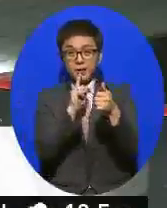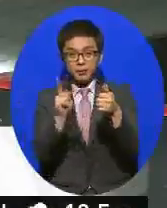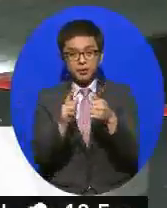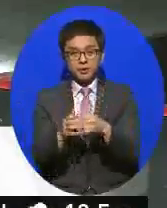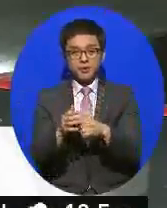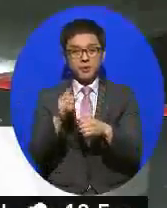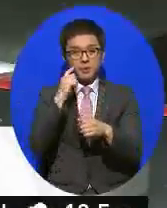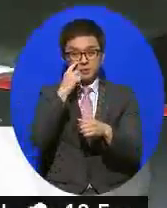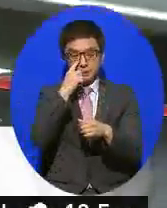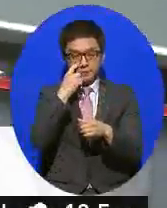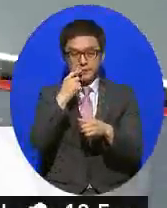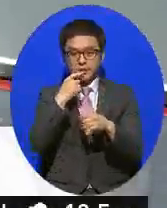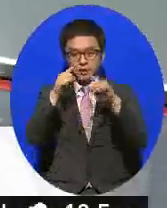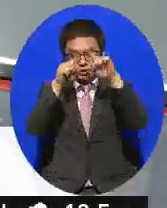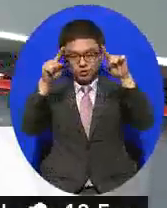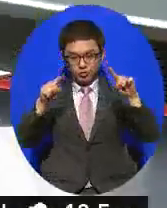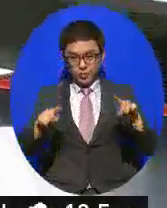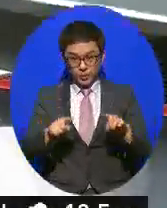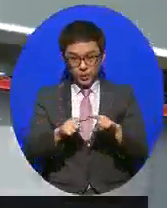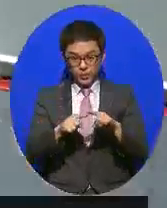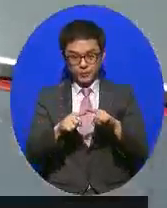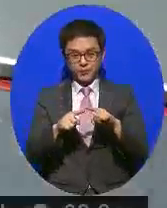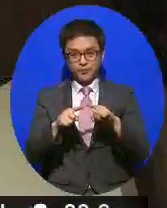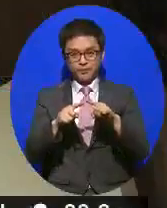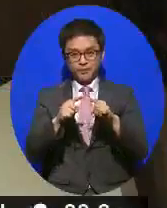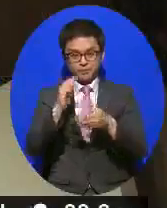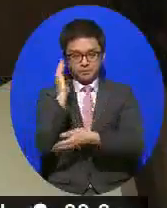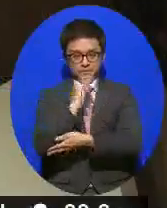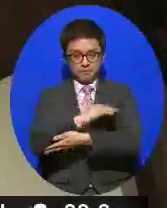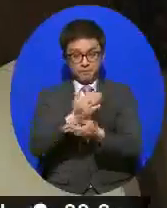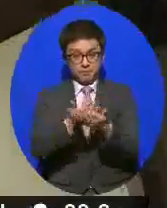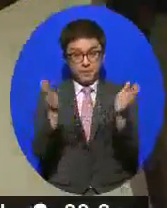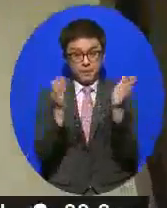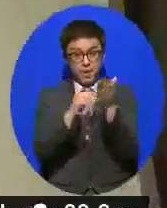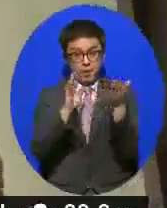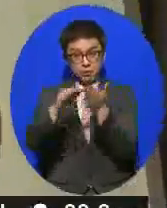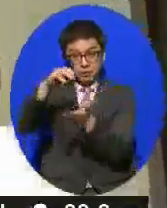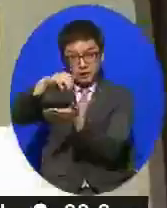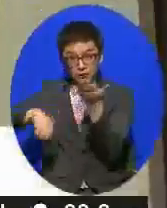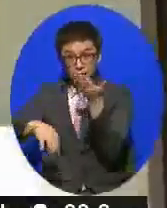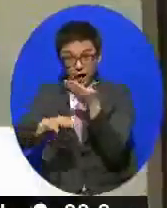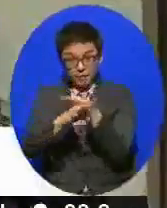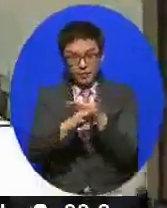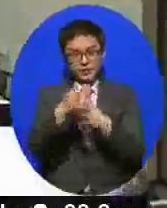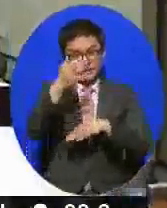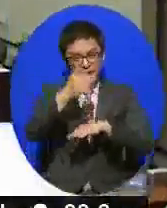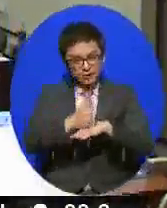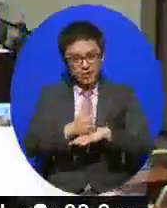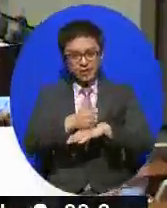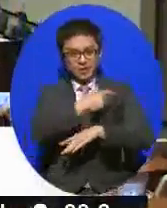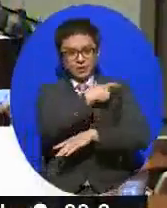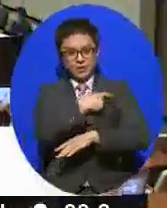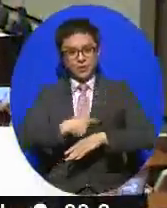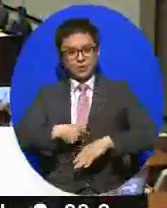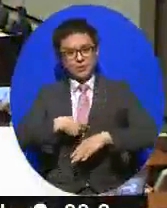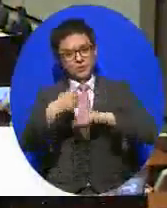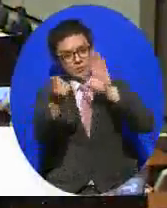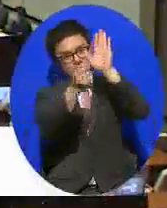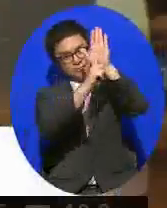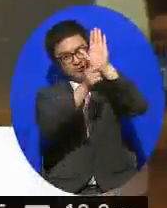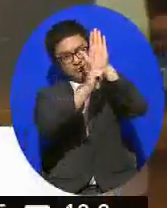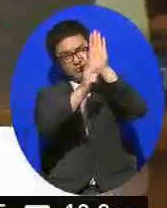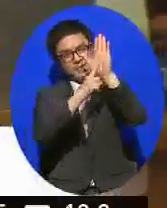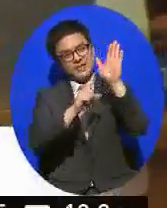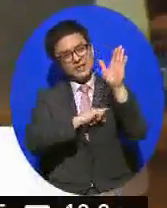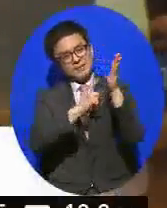후보는 투표소에 안내문 등을 붙일 예정입니다. 국회는 오늘 20대 국회 전반기 마지막 본회의를 엽니다.